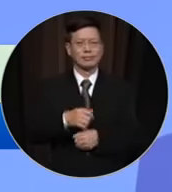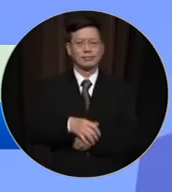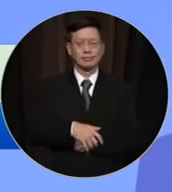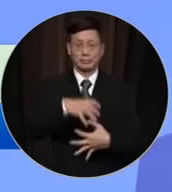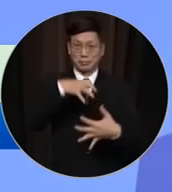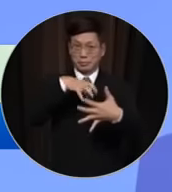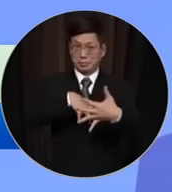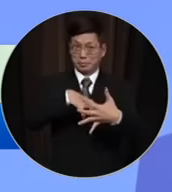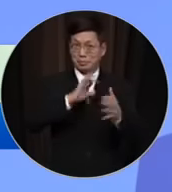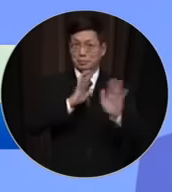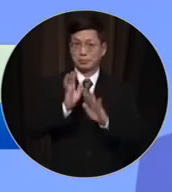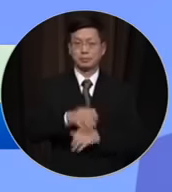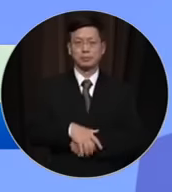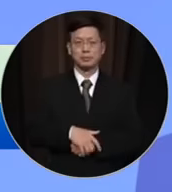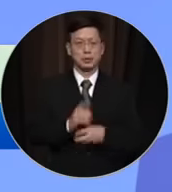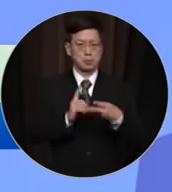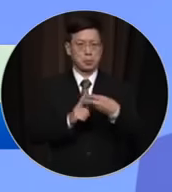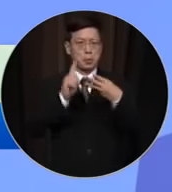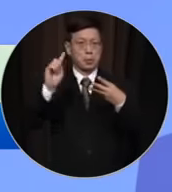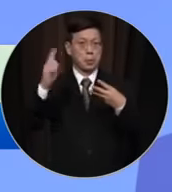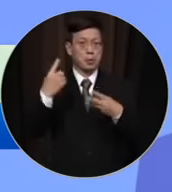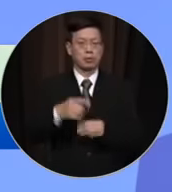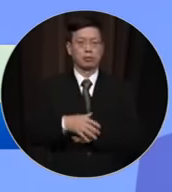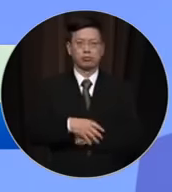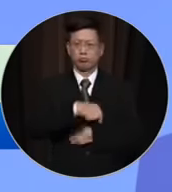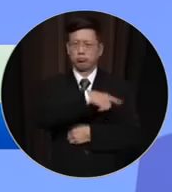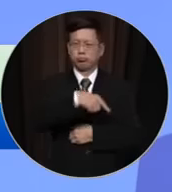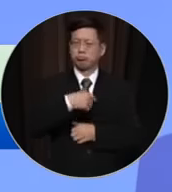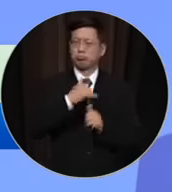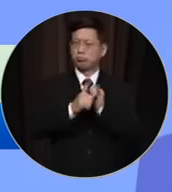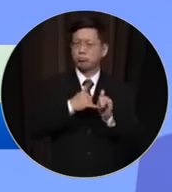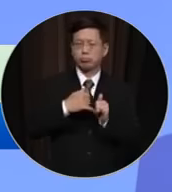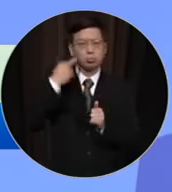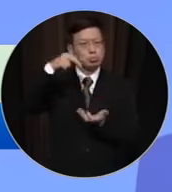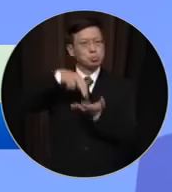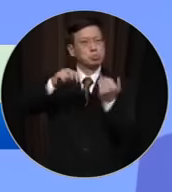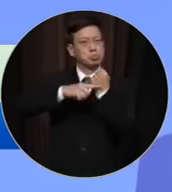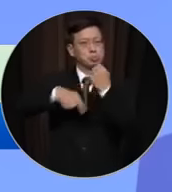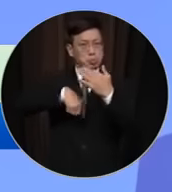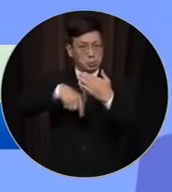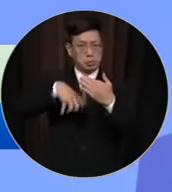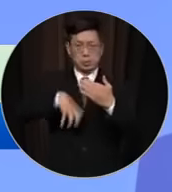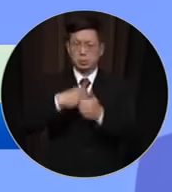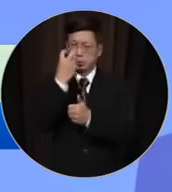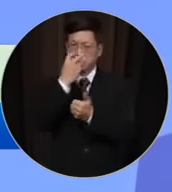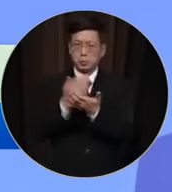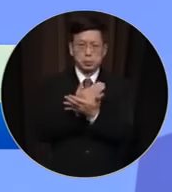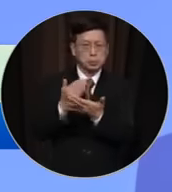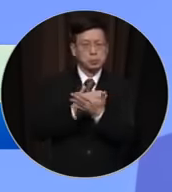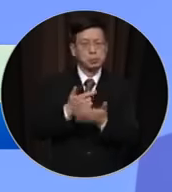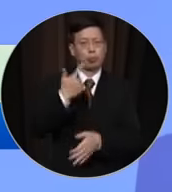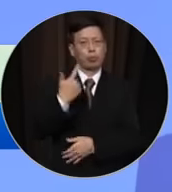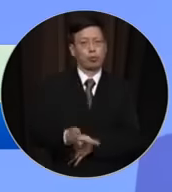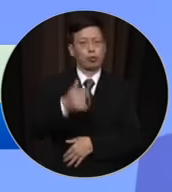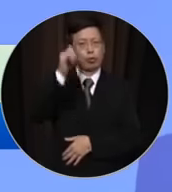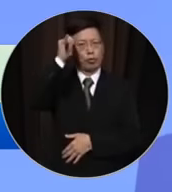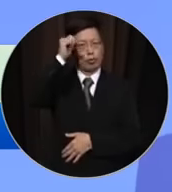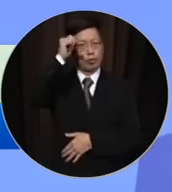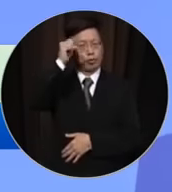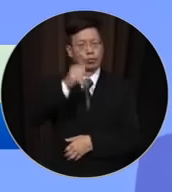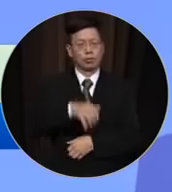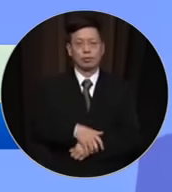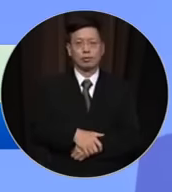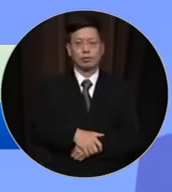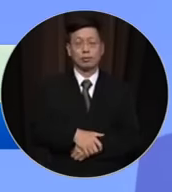精神内涵主要是来自于他们觉得现在立法院这个审议法案的速度太慢，所